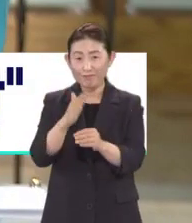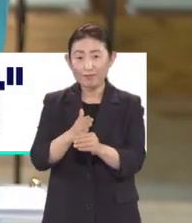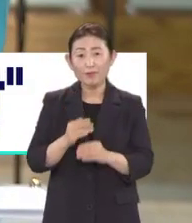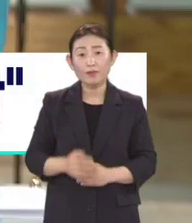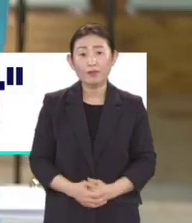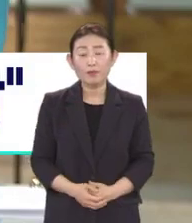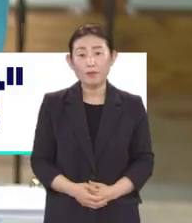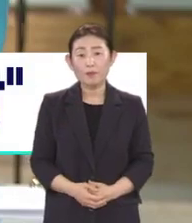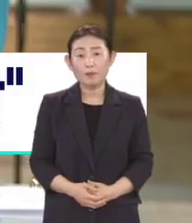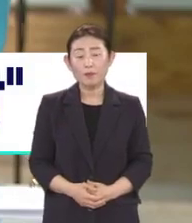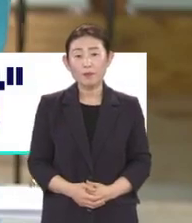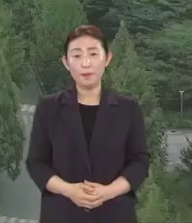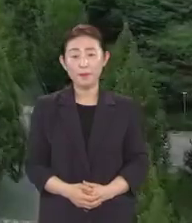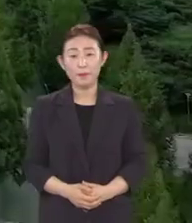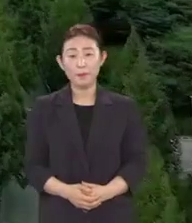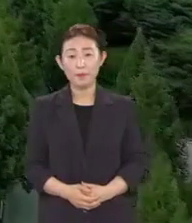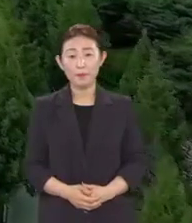기자입니다.